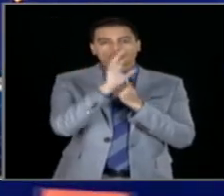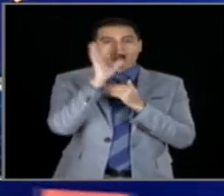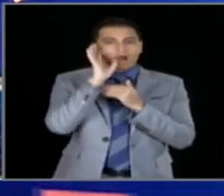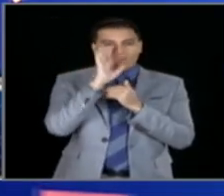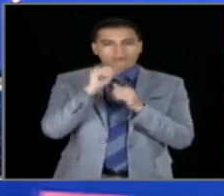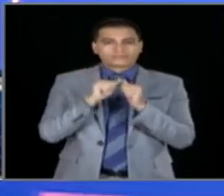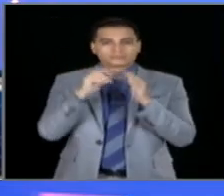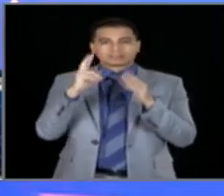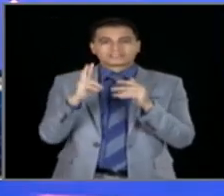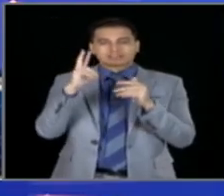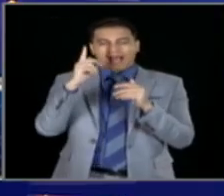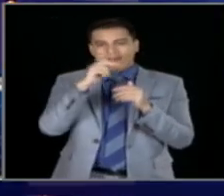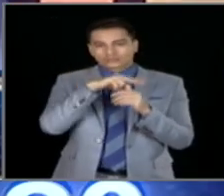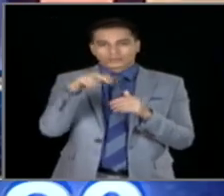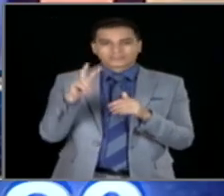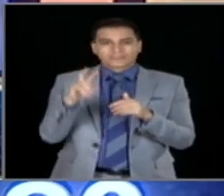1997